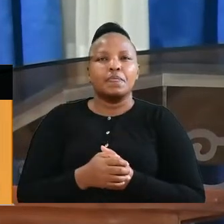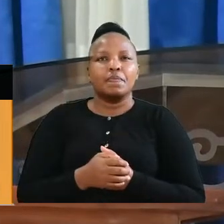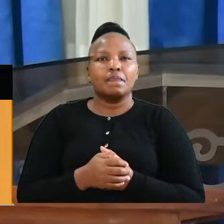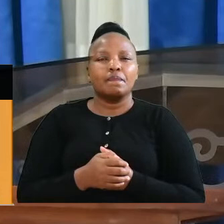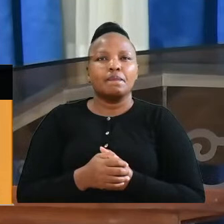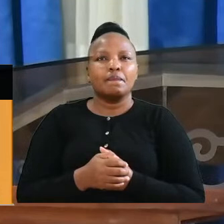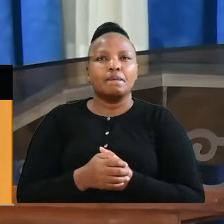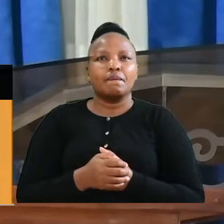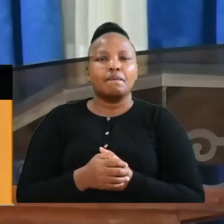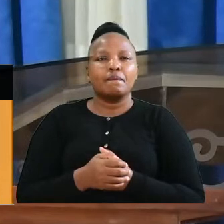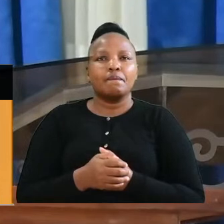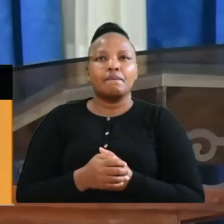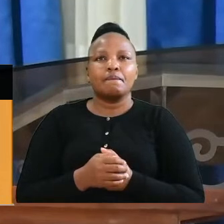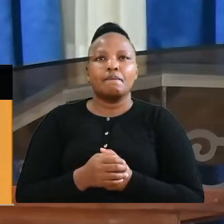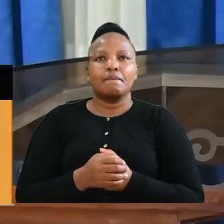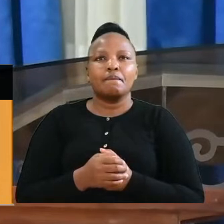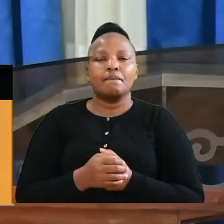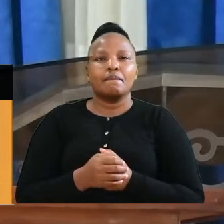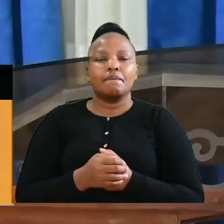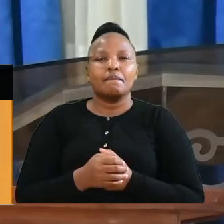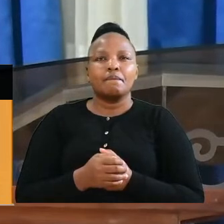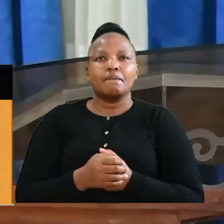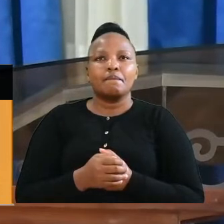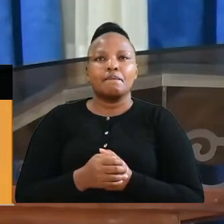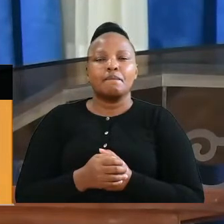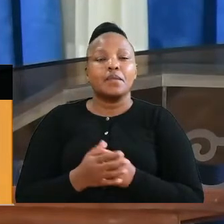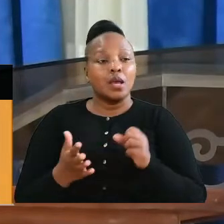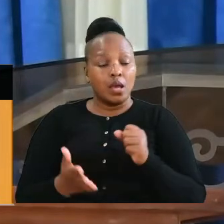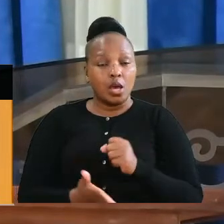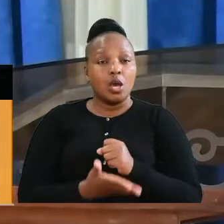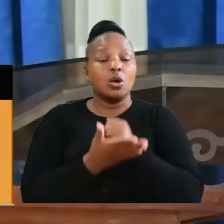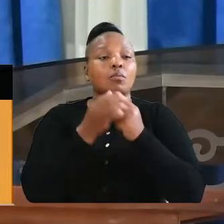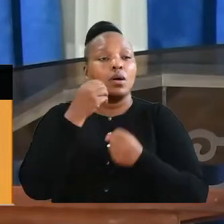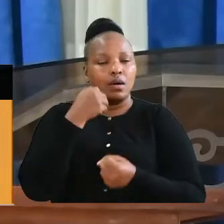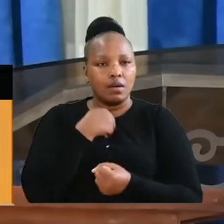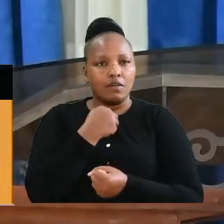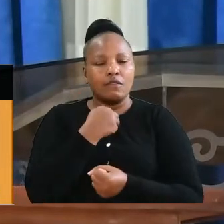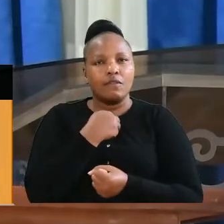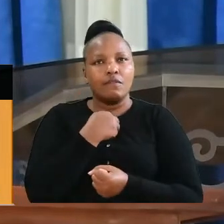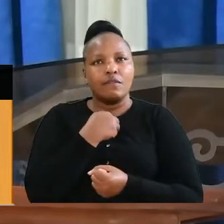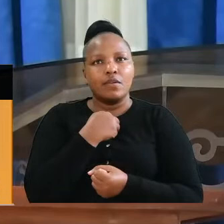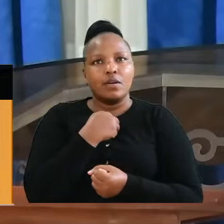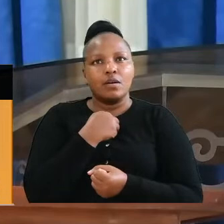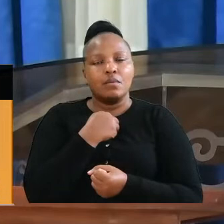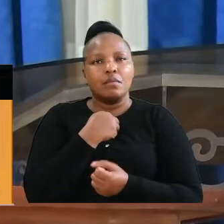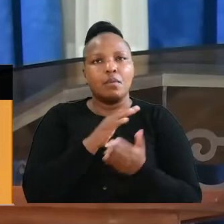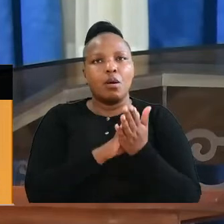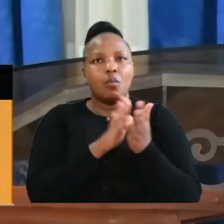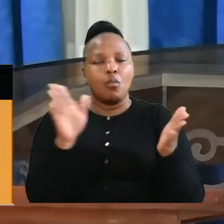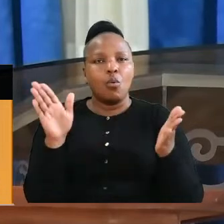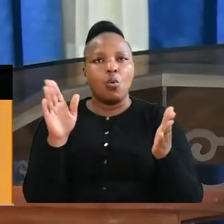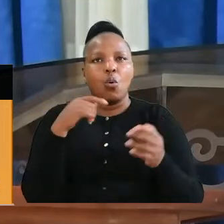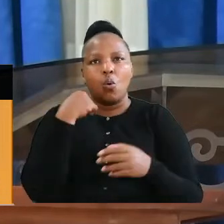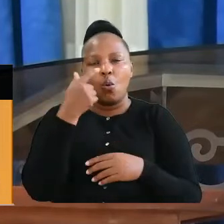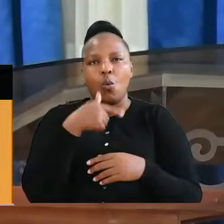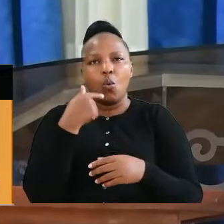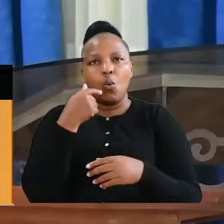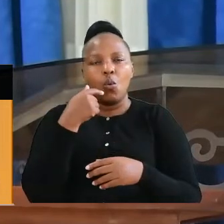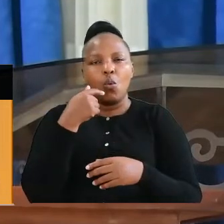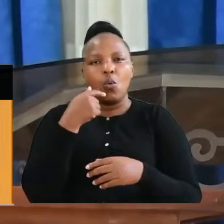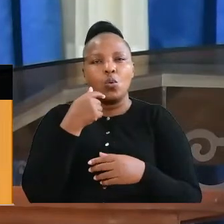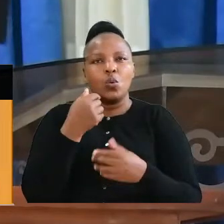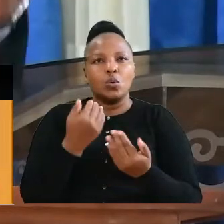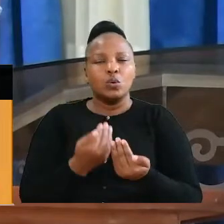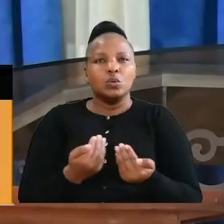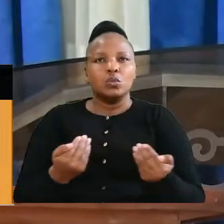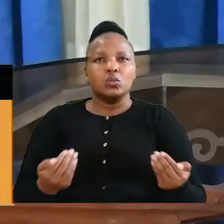hao tuna jibu rao ama kwao, haswa wale ambao wanafunzi